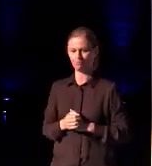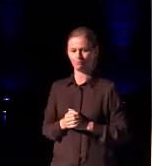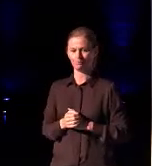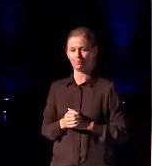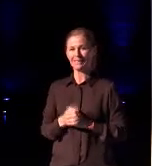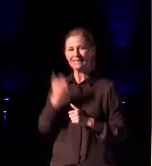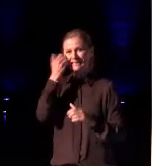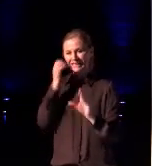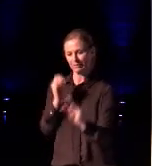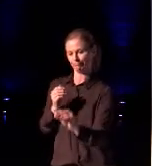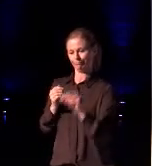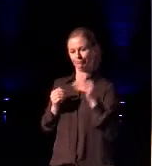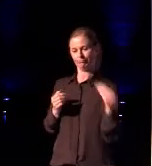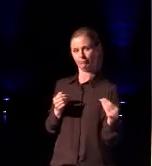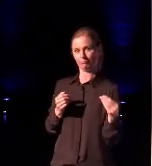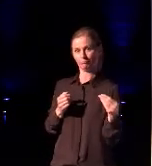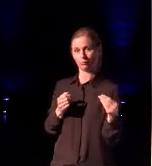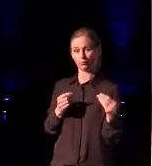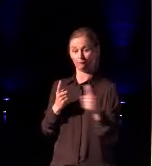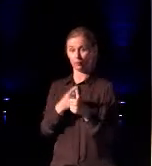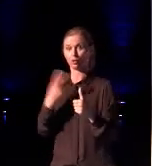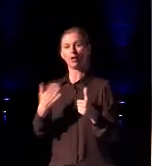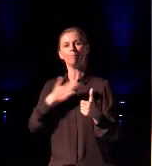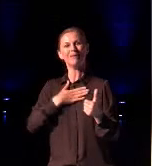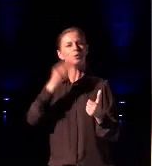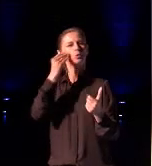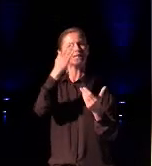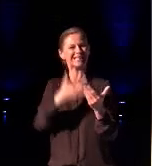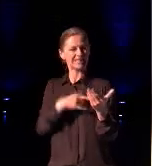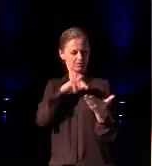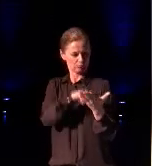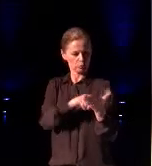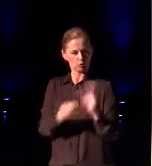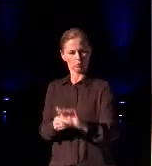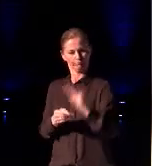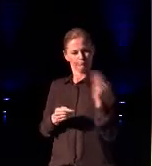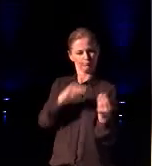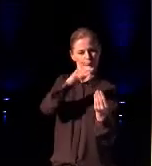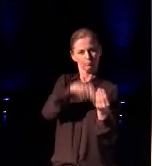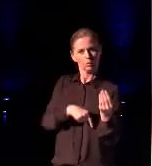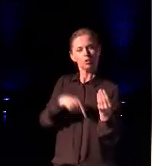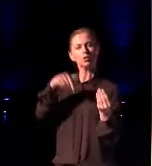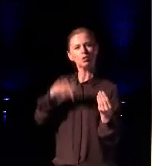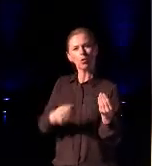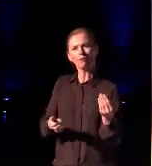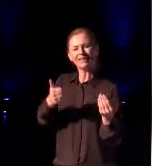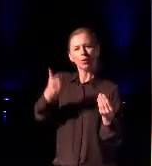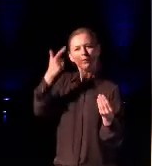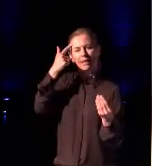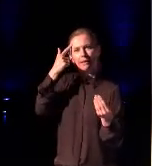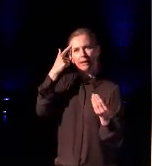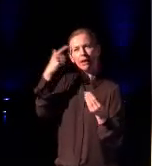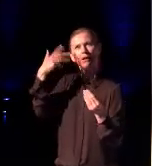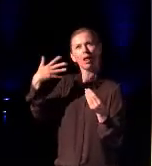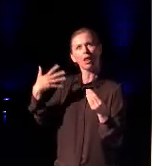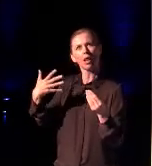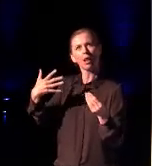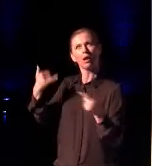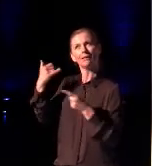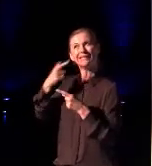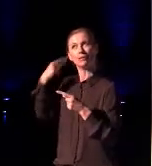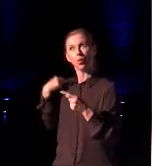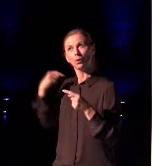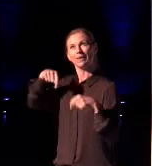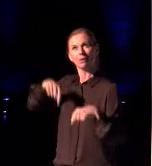snu den over fra min huskeliste. Og som Jonathan sa, tenk tilbake over de foredragene, innleggene som har vært de